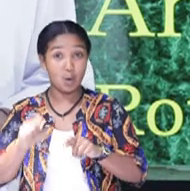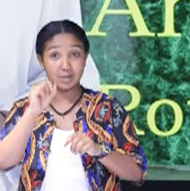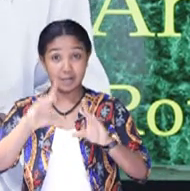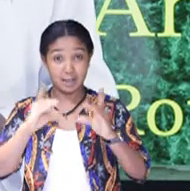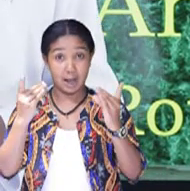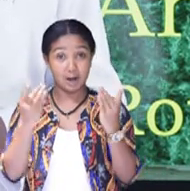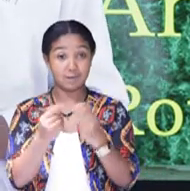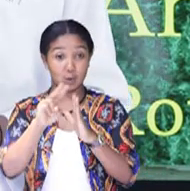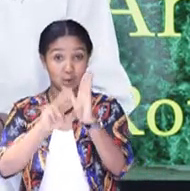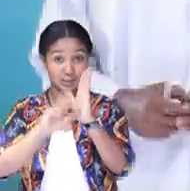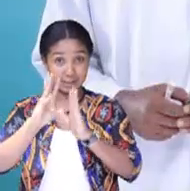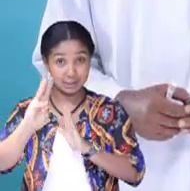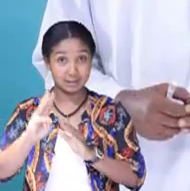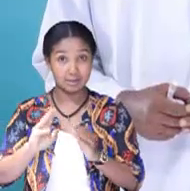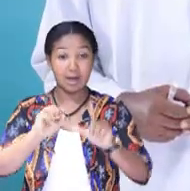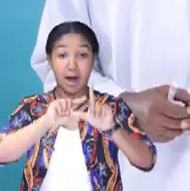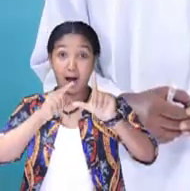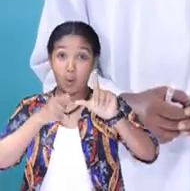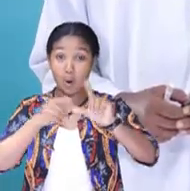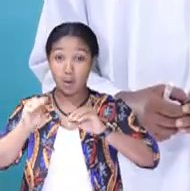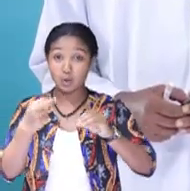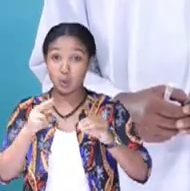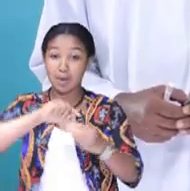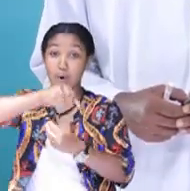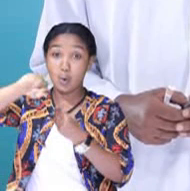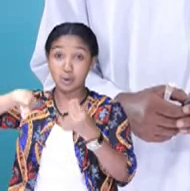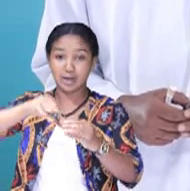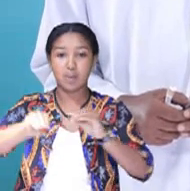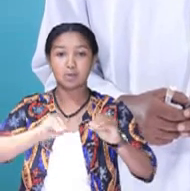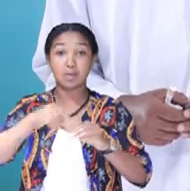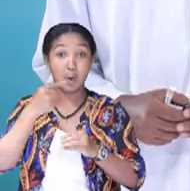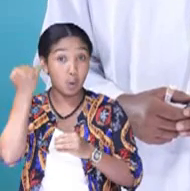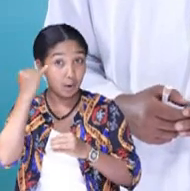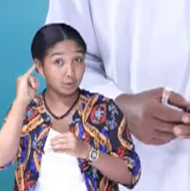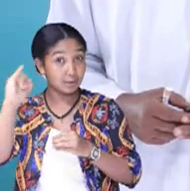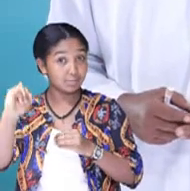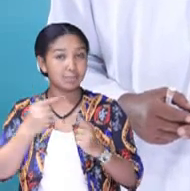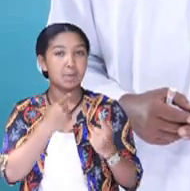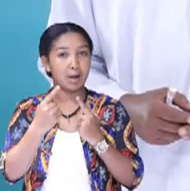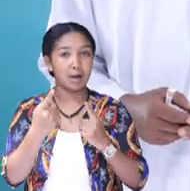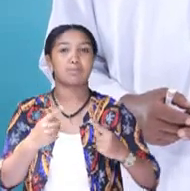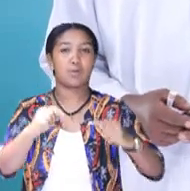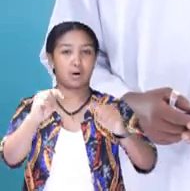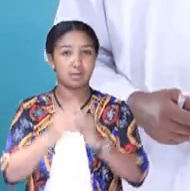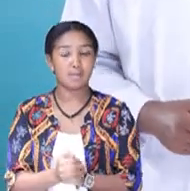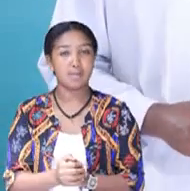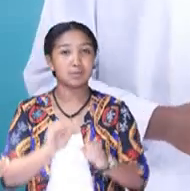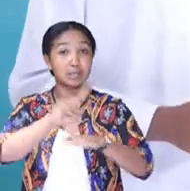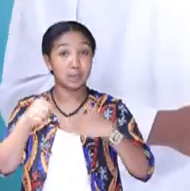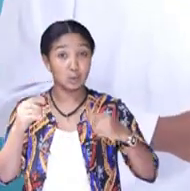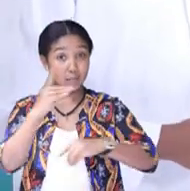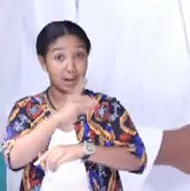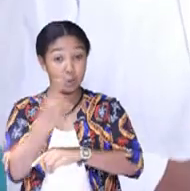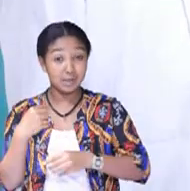የ11ኛ ክፍል ዩኒት 6 አንጉላር ሞሽን ወይም rotational motion የሚለውን ኮንሴፕት ለመነጋገር እንሞክራለን። So